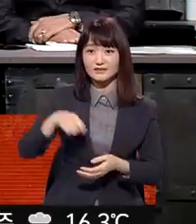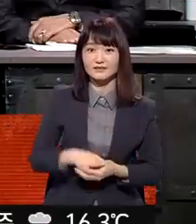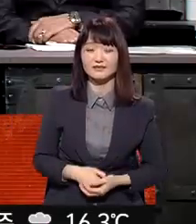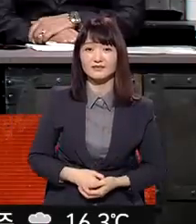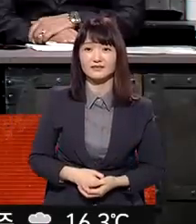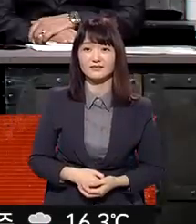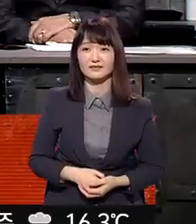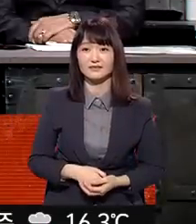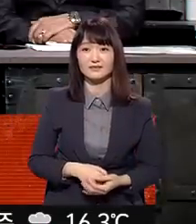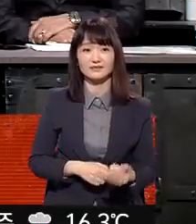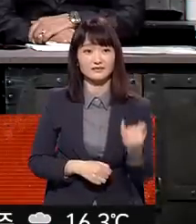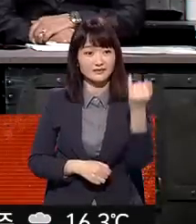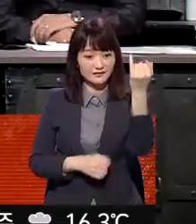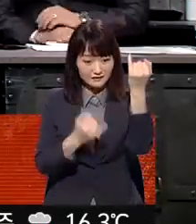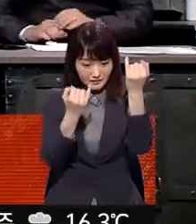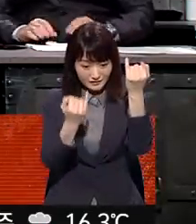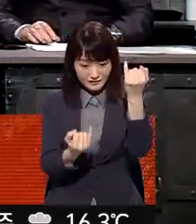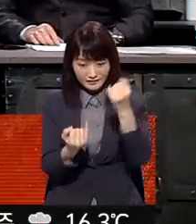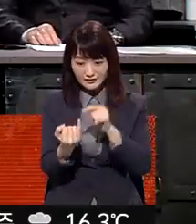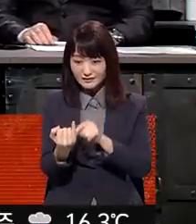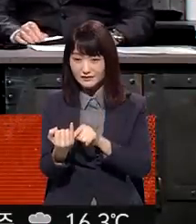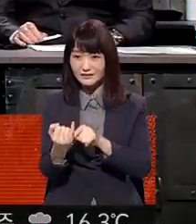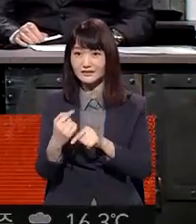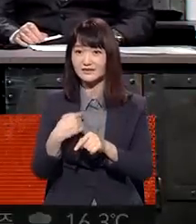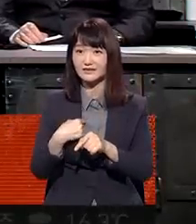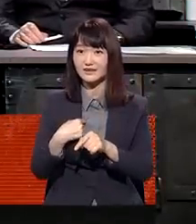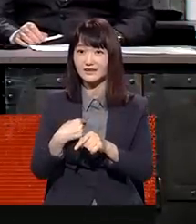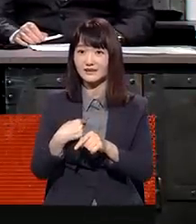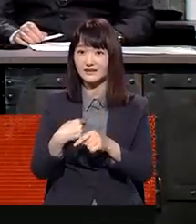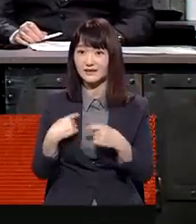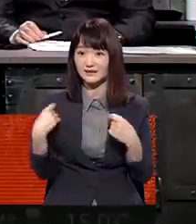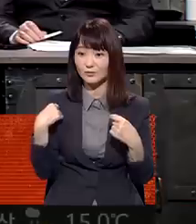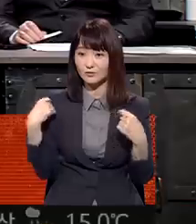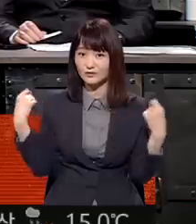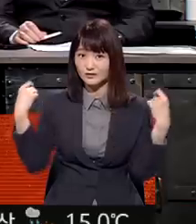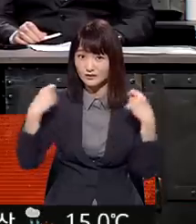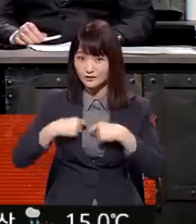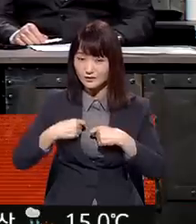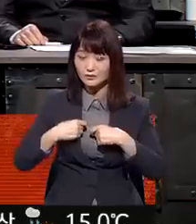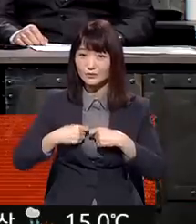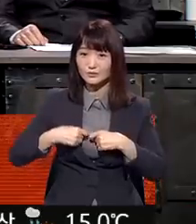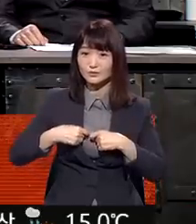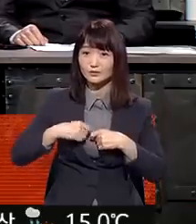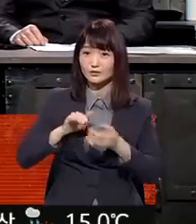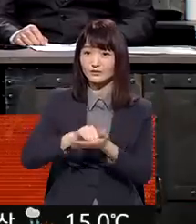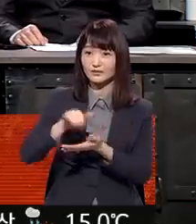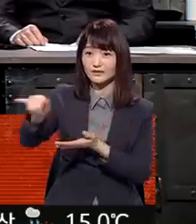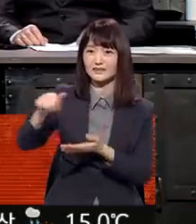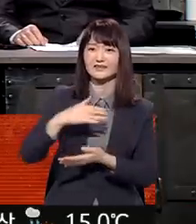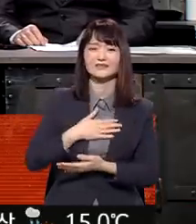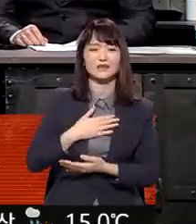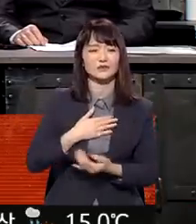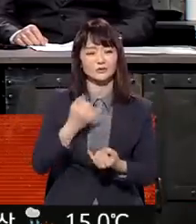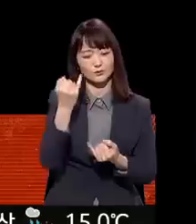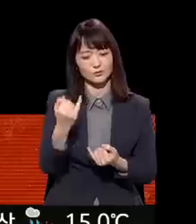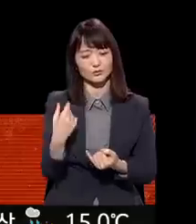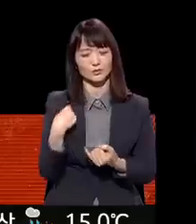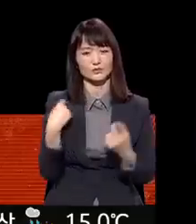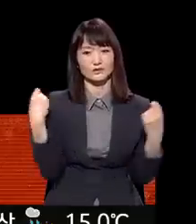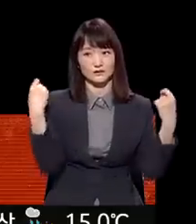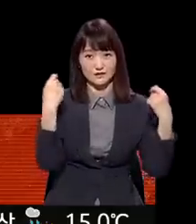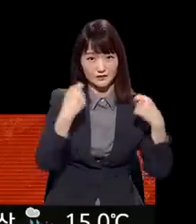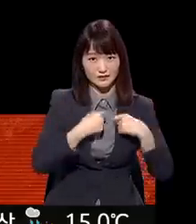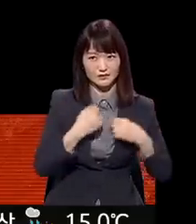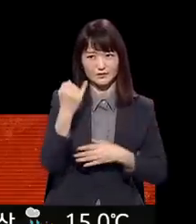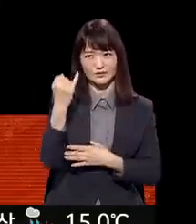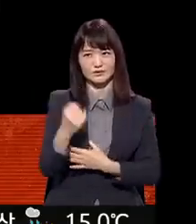기자의 친여동생. 예 사진이 올라오는데 제 옷이더라고요. 아 진짜. 그런데 사실 저는 저도 동생 옷을 입기 때문에 그래도 동생이